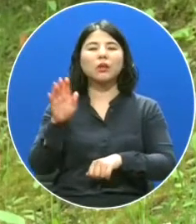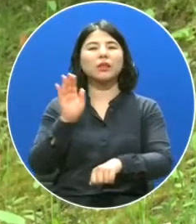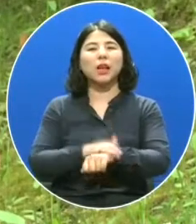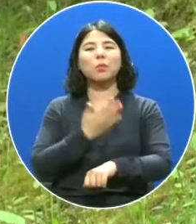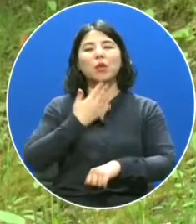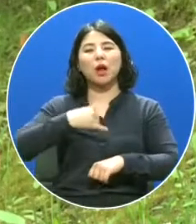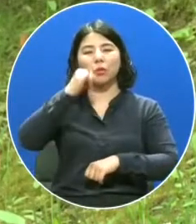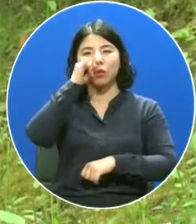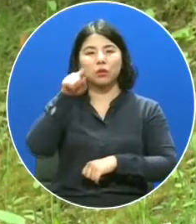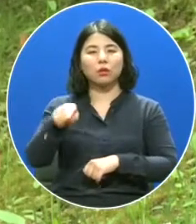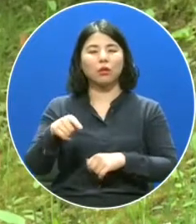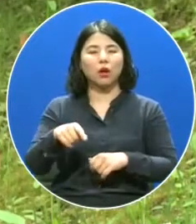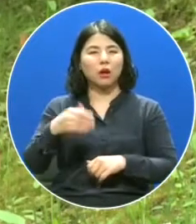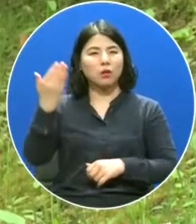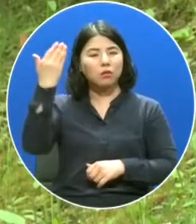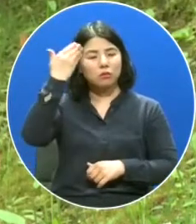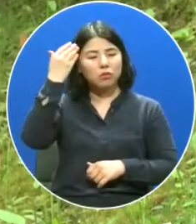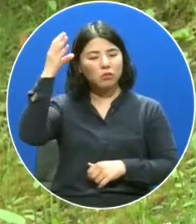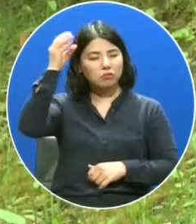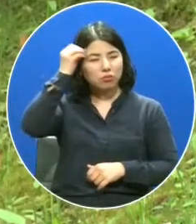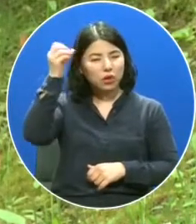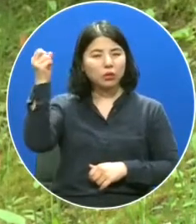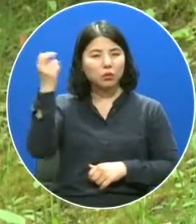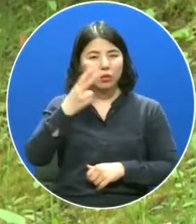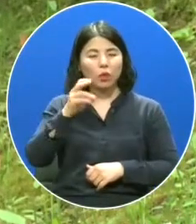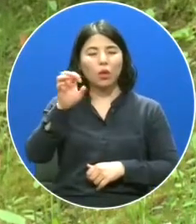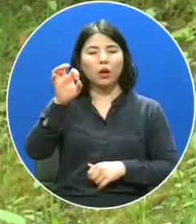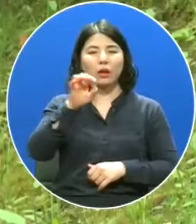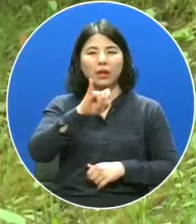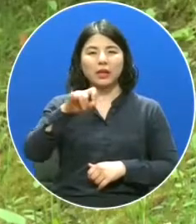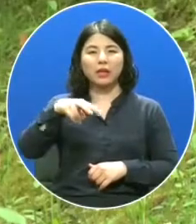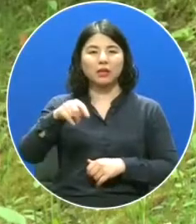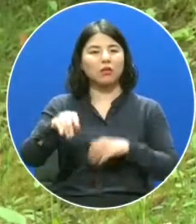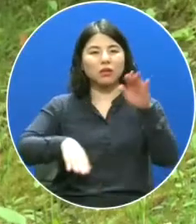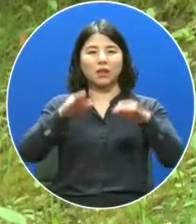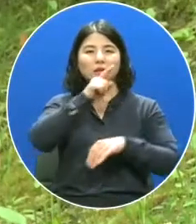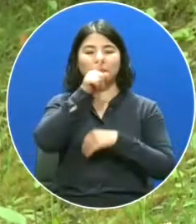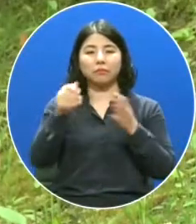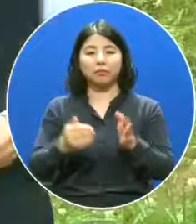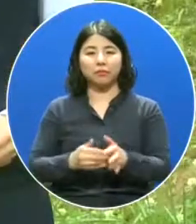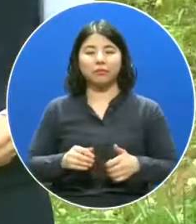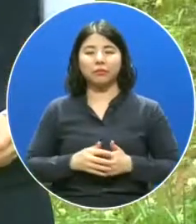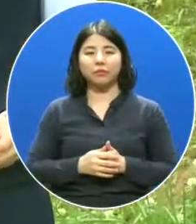대중이다. 이것은 무지와 비이성의 차이이다라고 말했습니다.